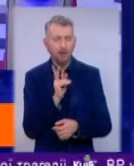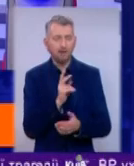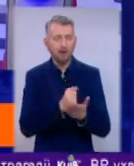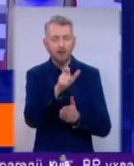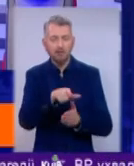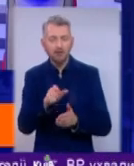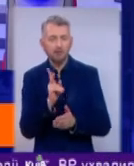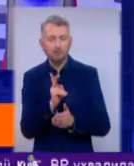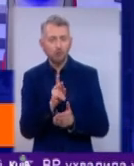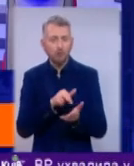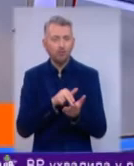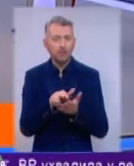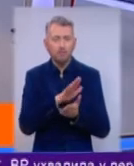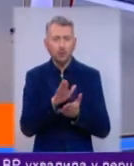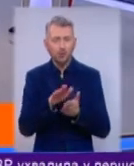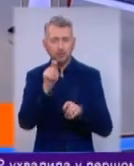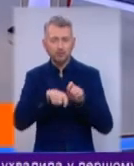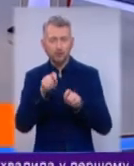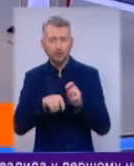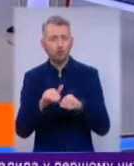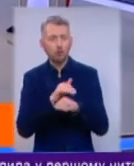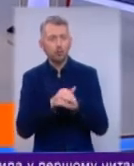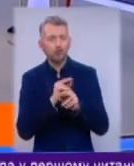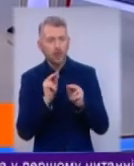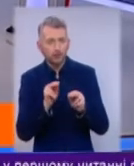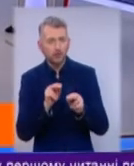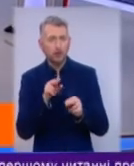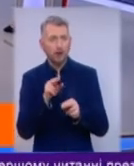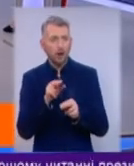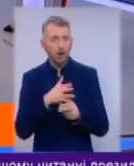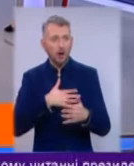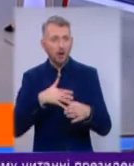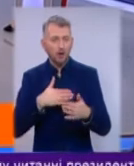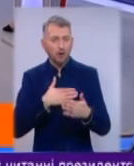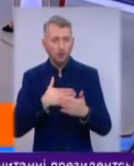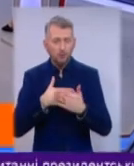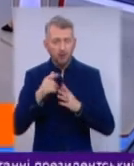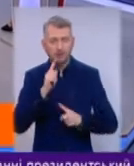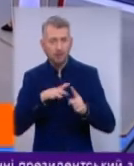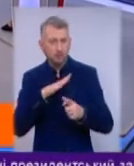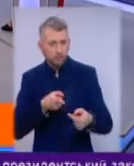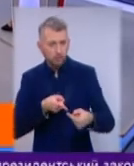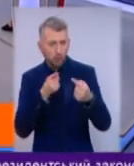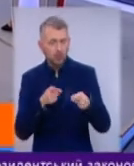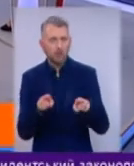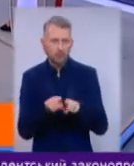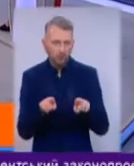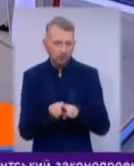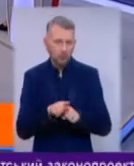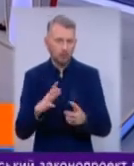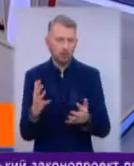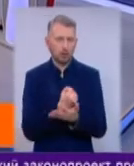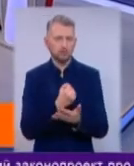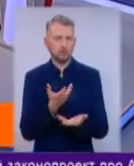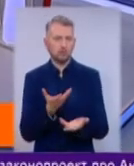не проходили критерії доброчесності, по яким було заперечення від громадської ради, вони все одно стали суддями Верховного суду. Тобто